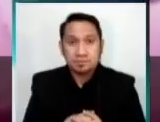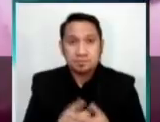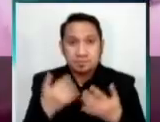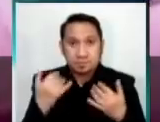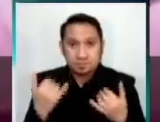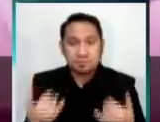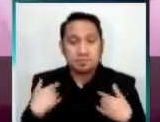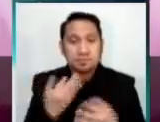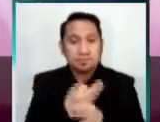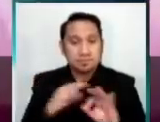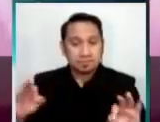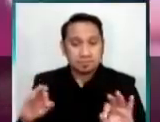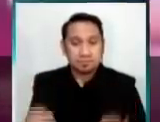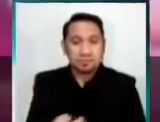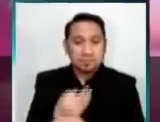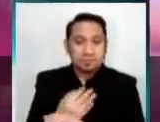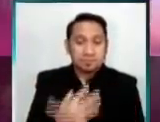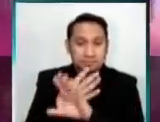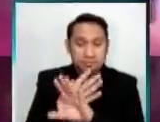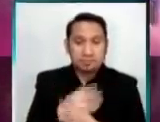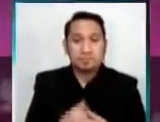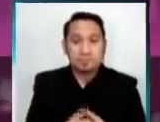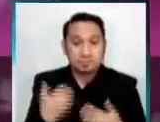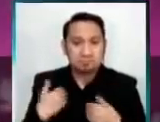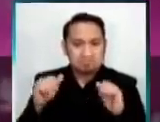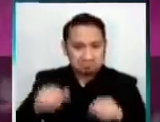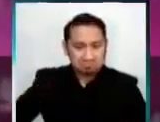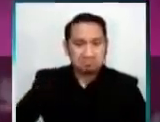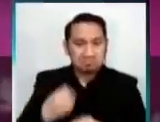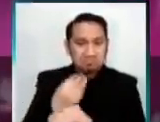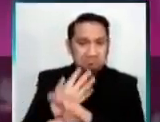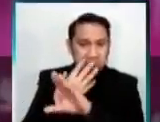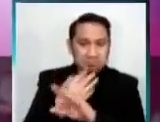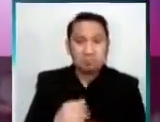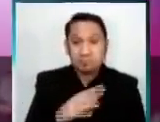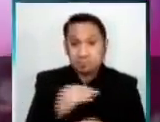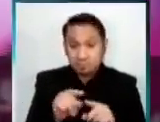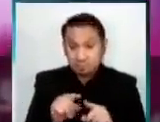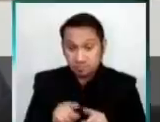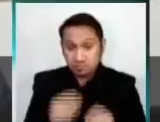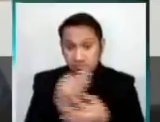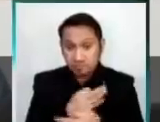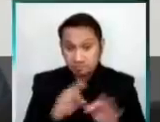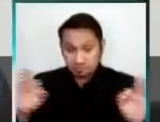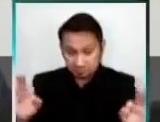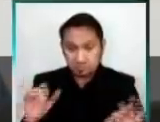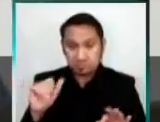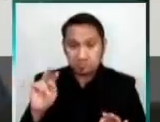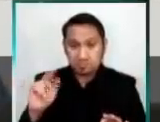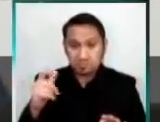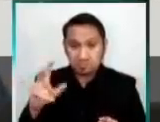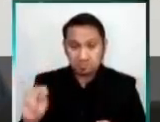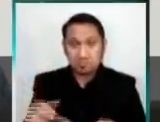mga gamot sa bayanihan ikonsulta ng kanyang tanggapan, pati na libreng antigen testing sa swab cap. May COVID care